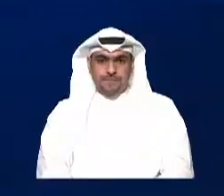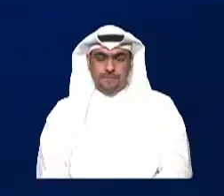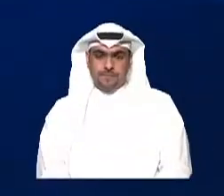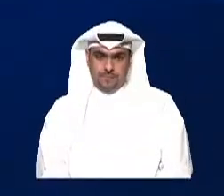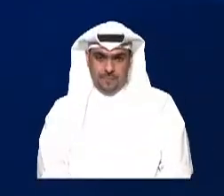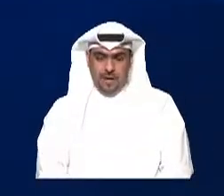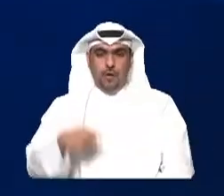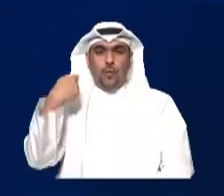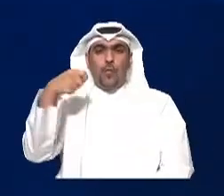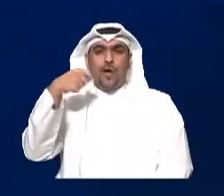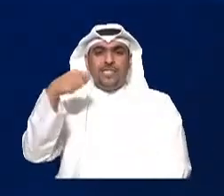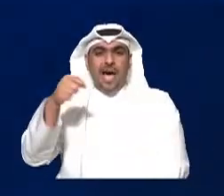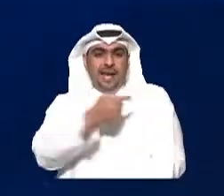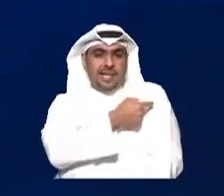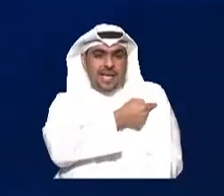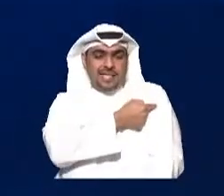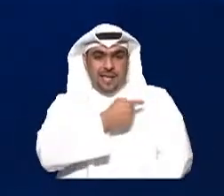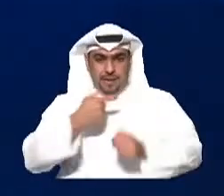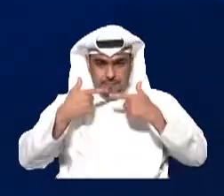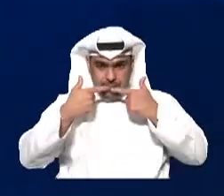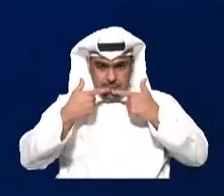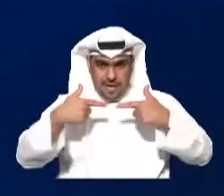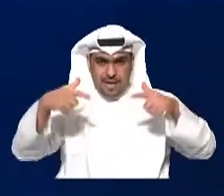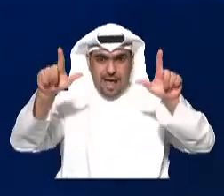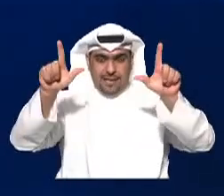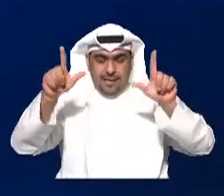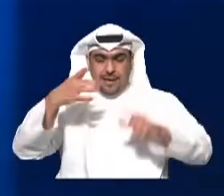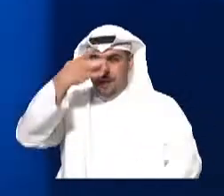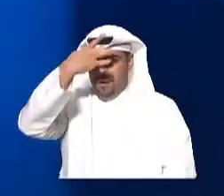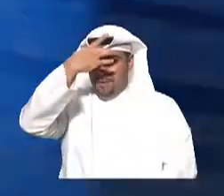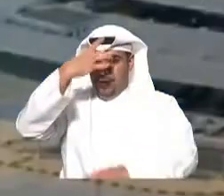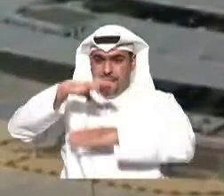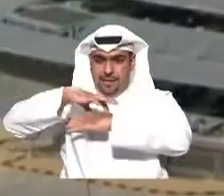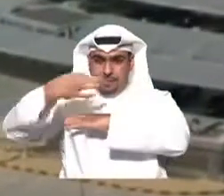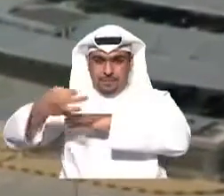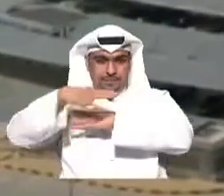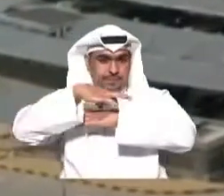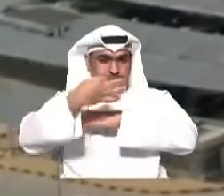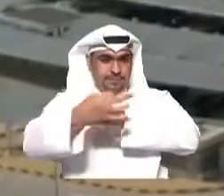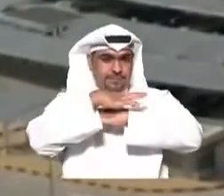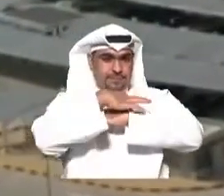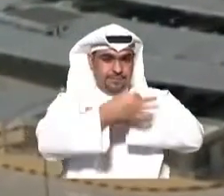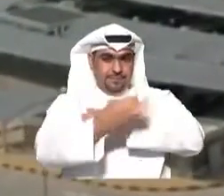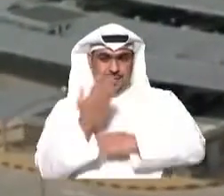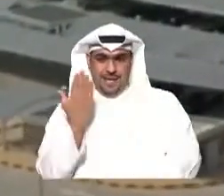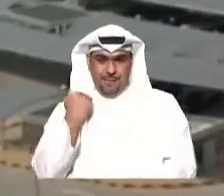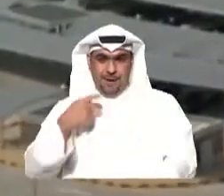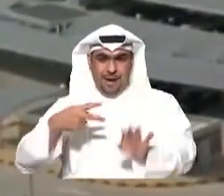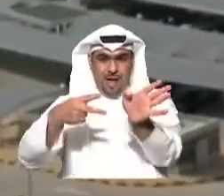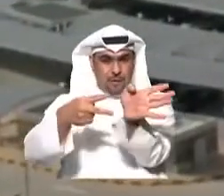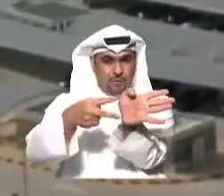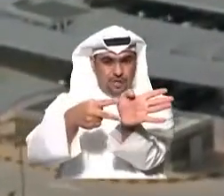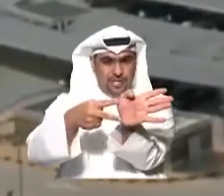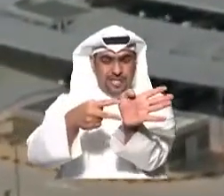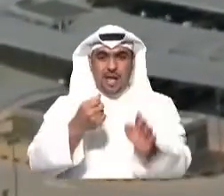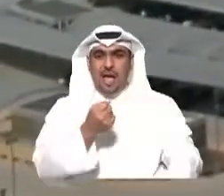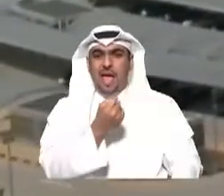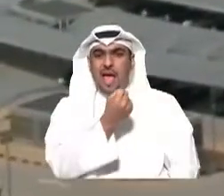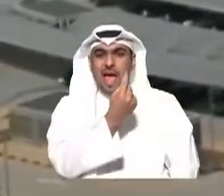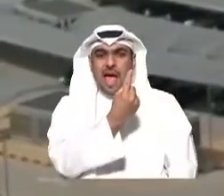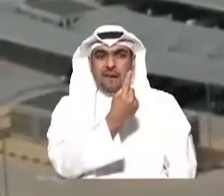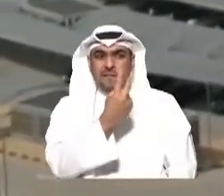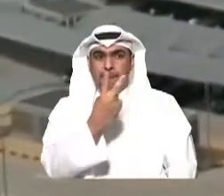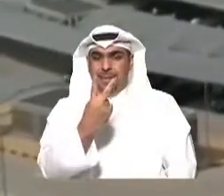أعلنت وزارة الصحة تسجيل 1209 إصابات جديدة في 24 ساعة الماضية بمرض كوفيد-19،